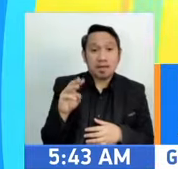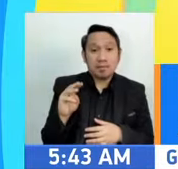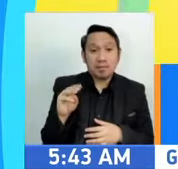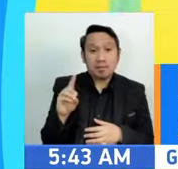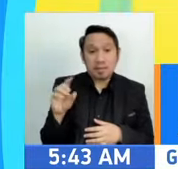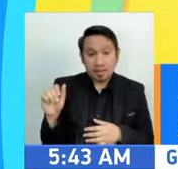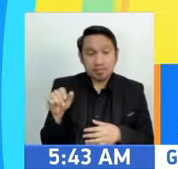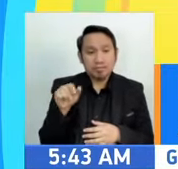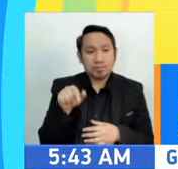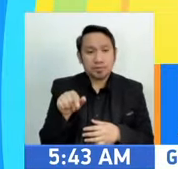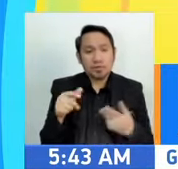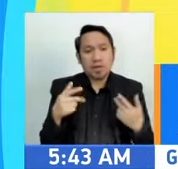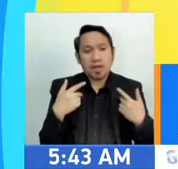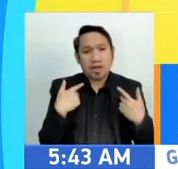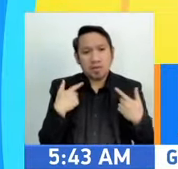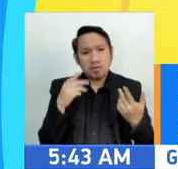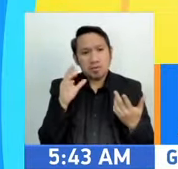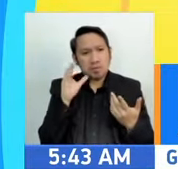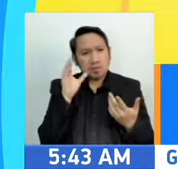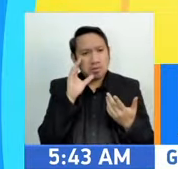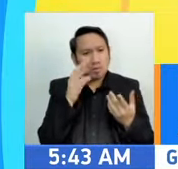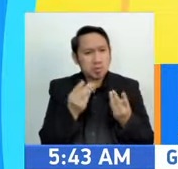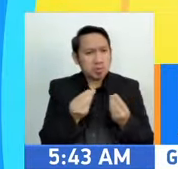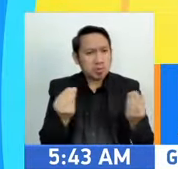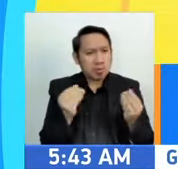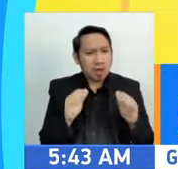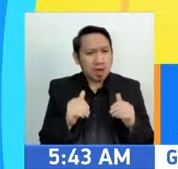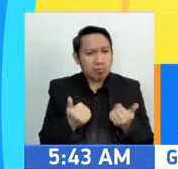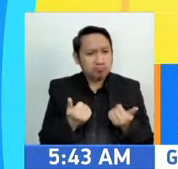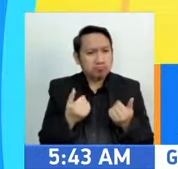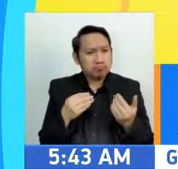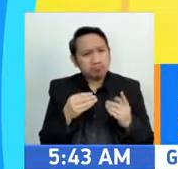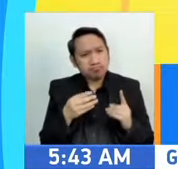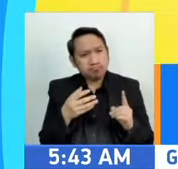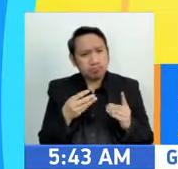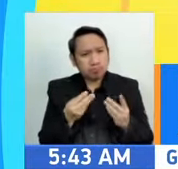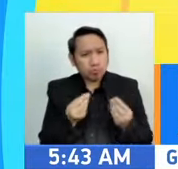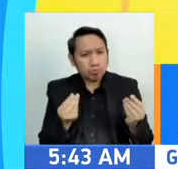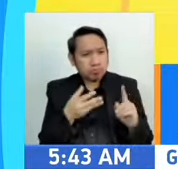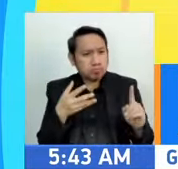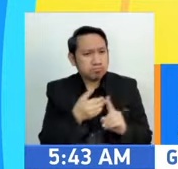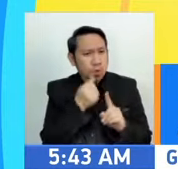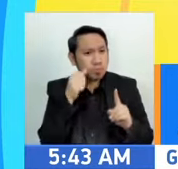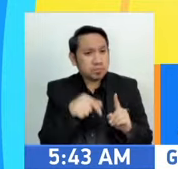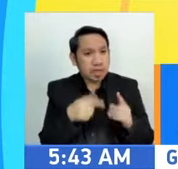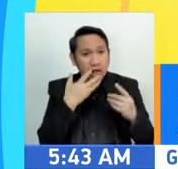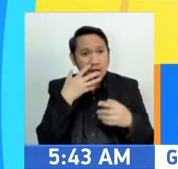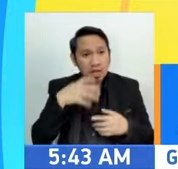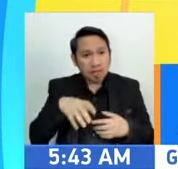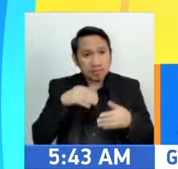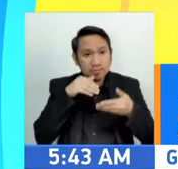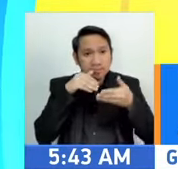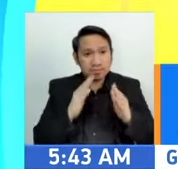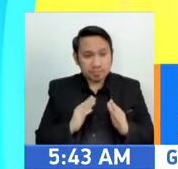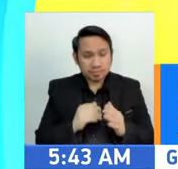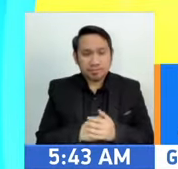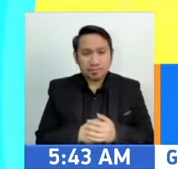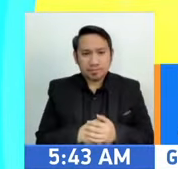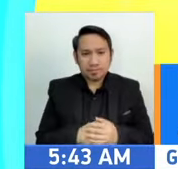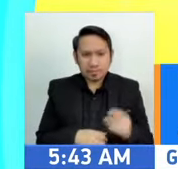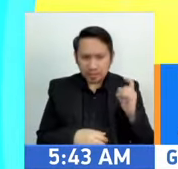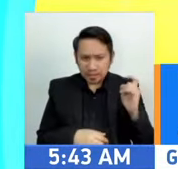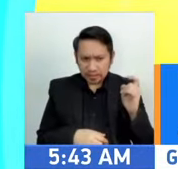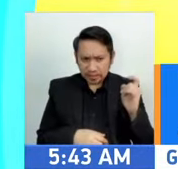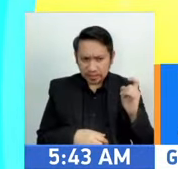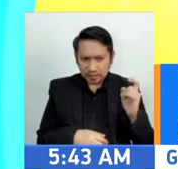hanapan ng solusyon ng epekto ng mainit na panahon sa mga estudyante. May dalayan yung pag-uusap at mag... Tsaka ba't kayo